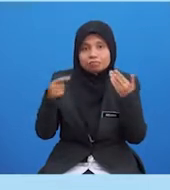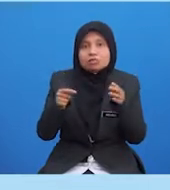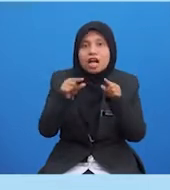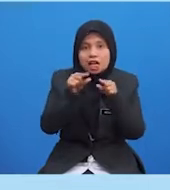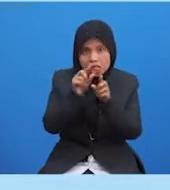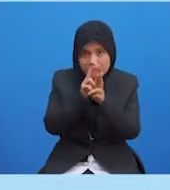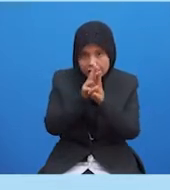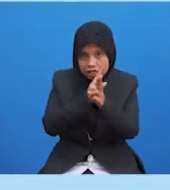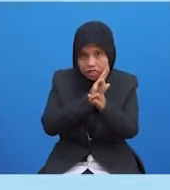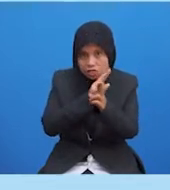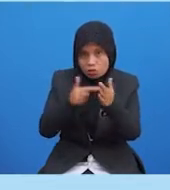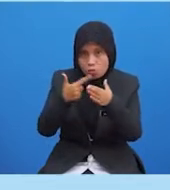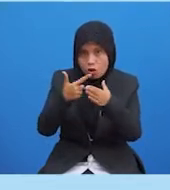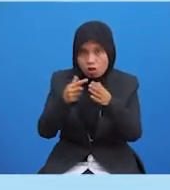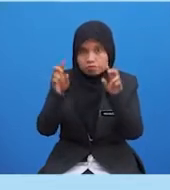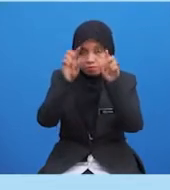border.